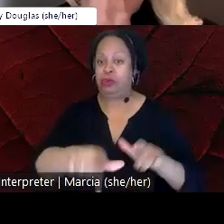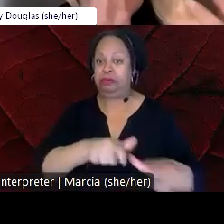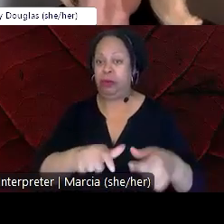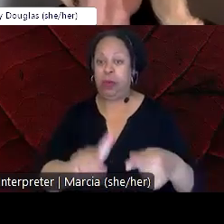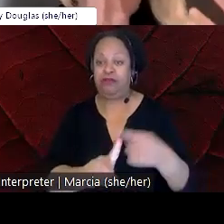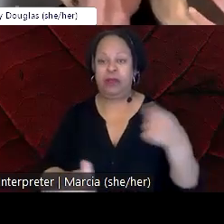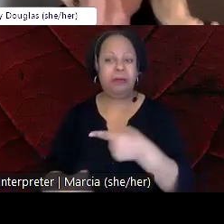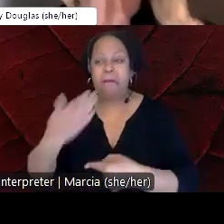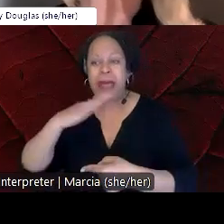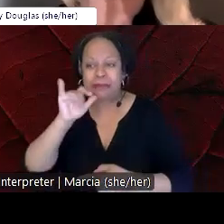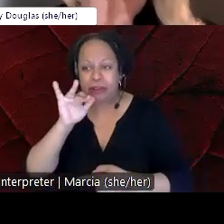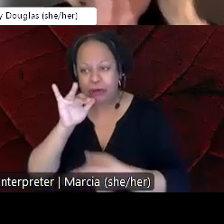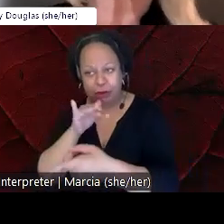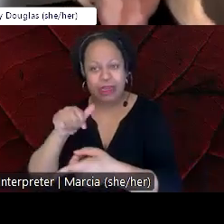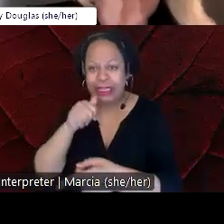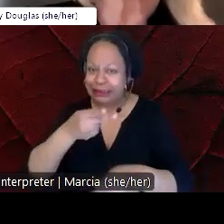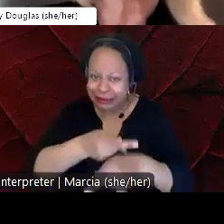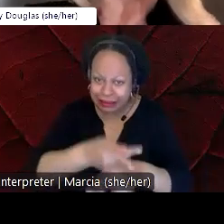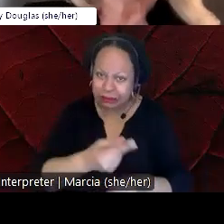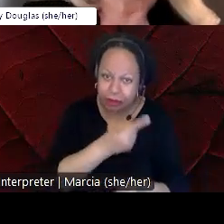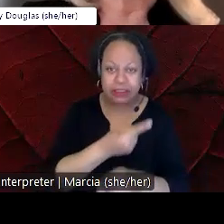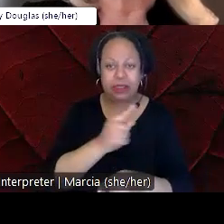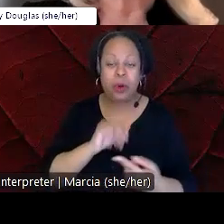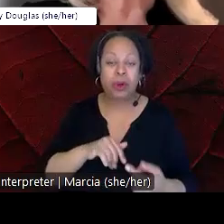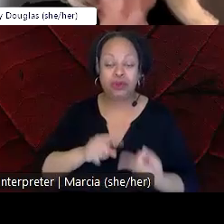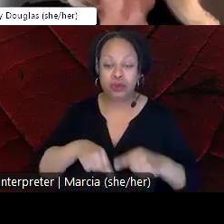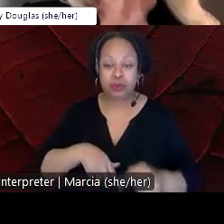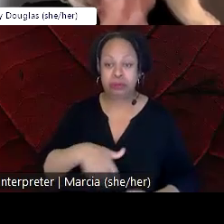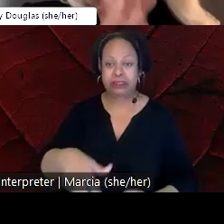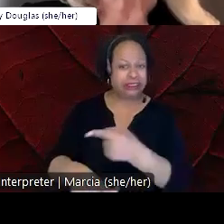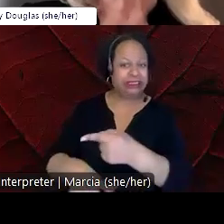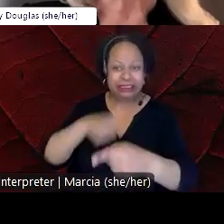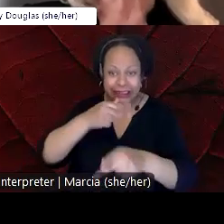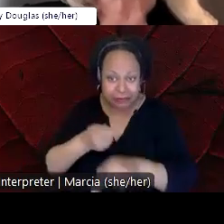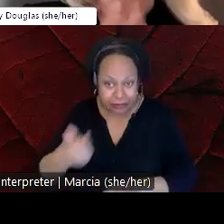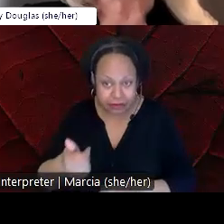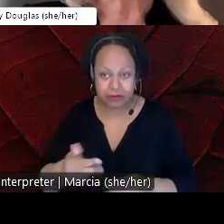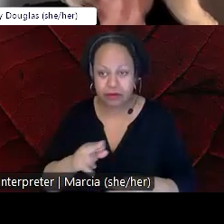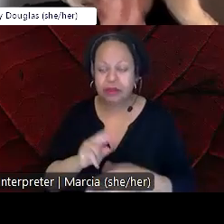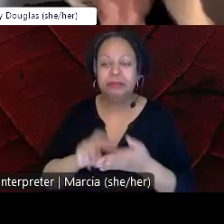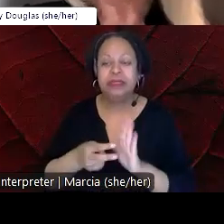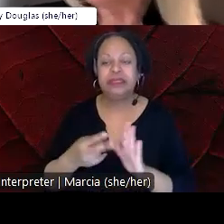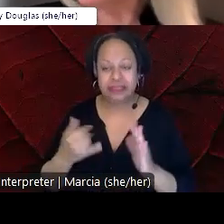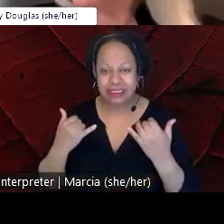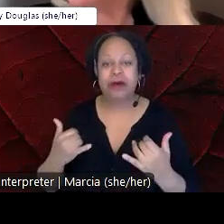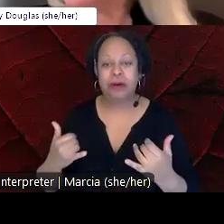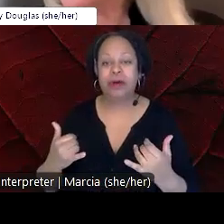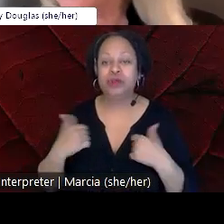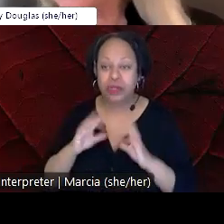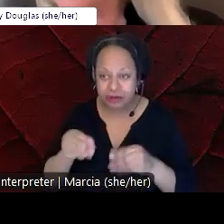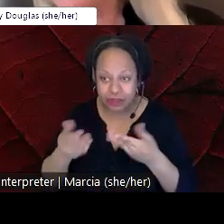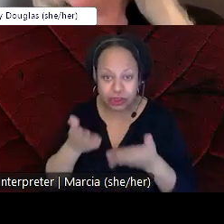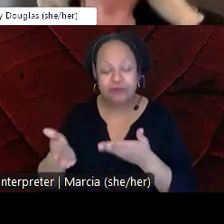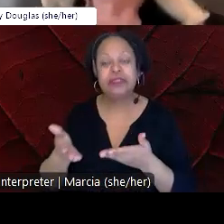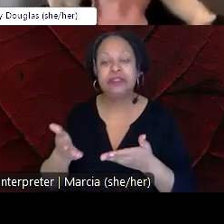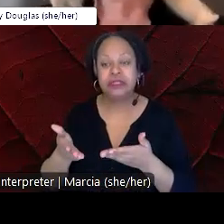ou maternage. Et lorsque l'on pense au service que l'on offre et que l'on essaie de faire quelque chose de plus